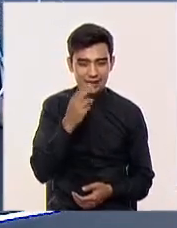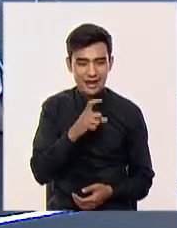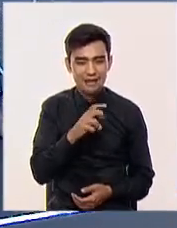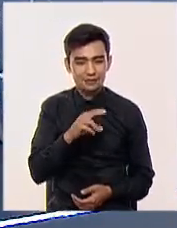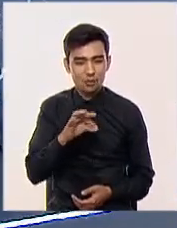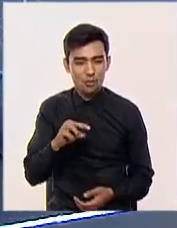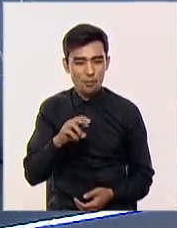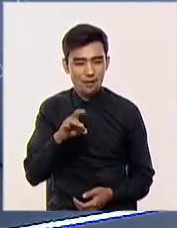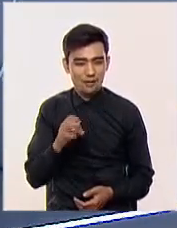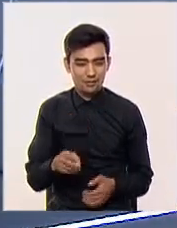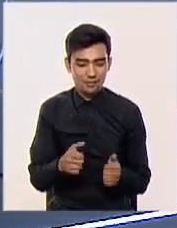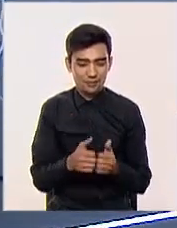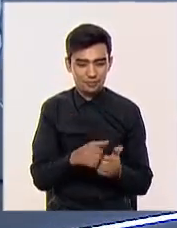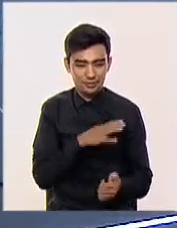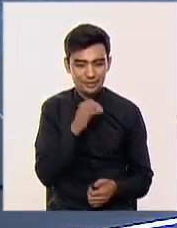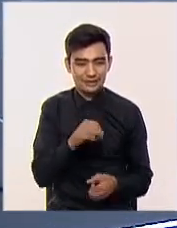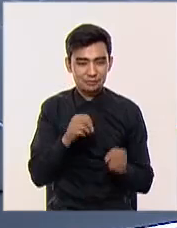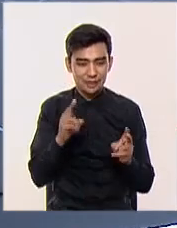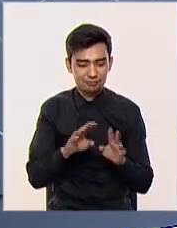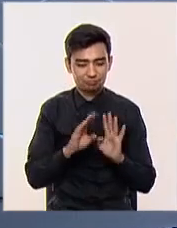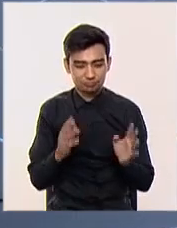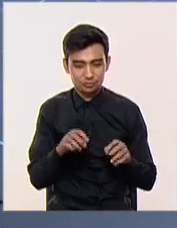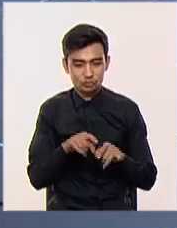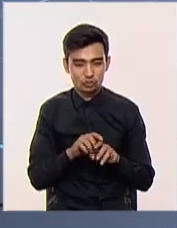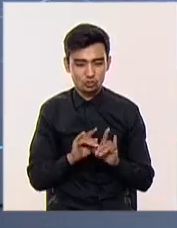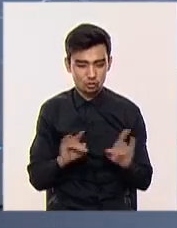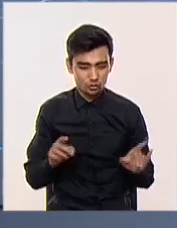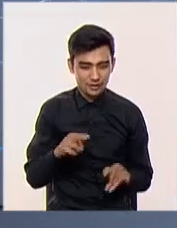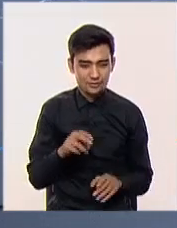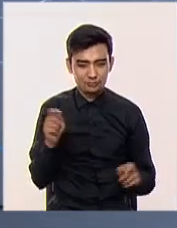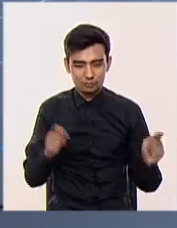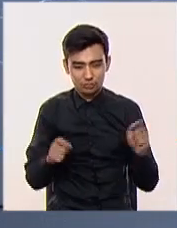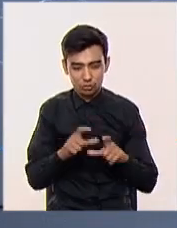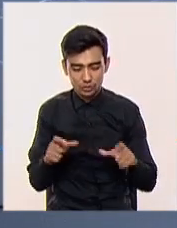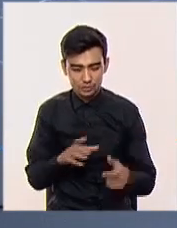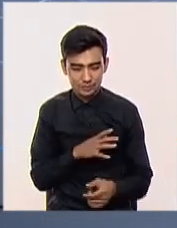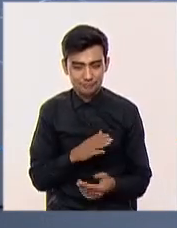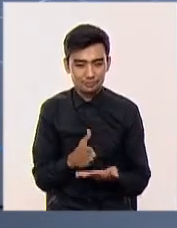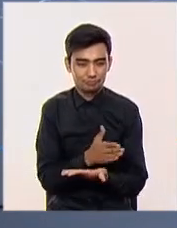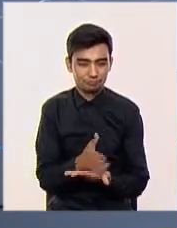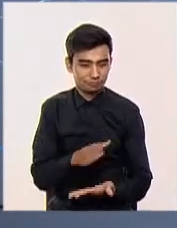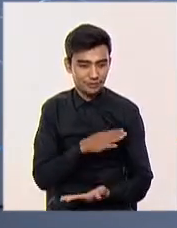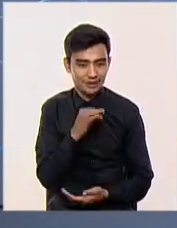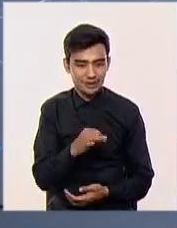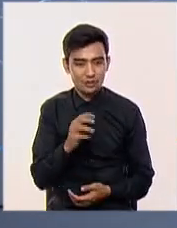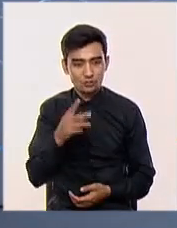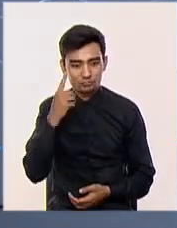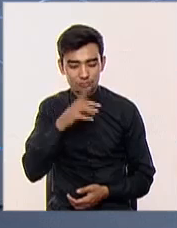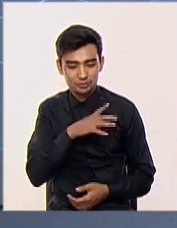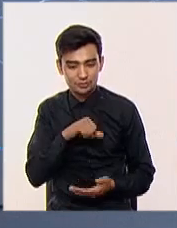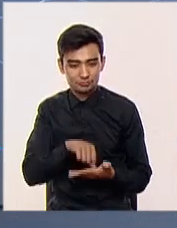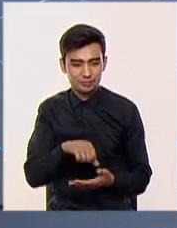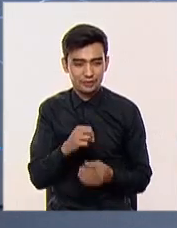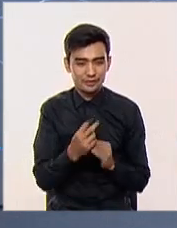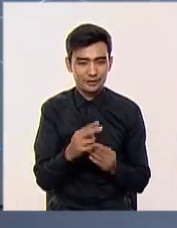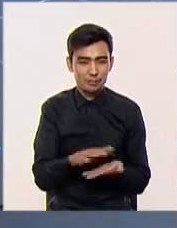экспопарка. Перед специальной сценой расставили стулья. Зоны для прихожан разделили на части. Организаторы предусмотрели